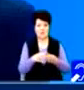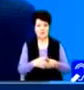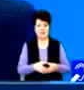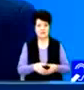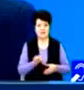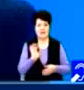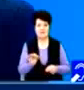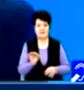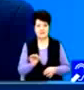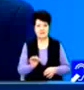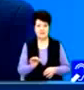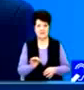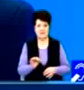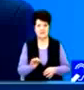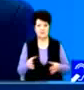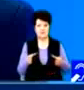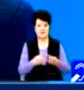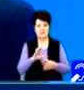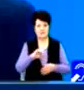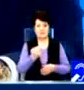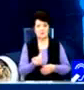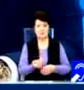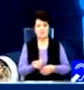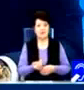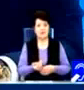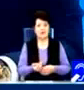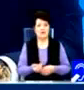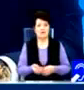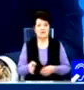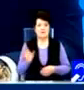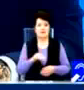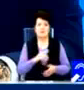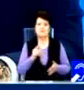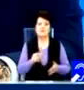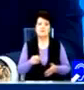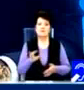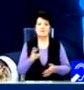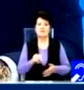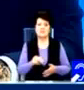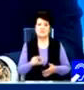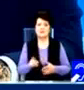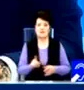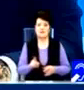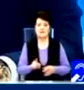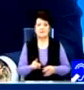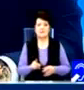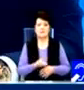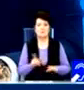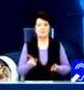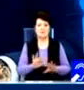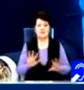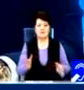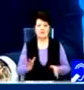evident că sun este apogeul pe Partidului socialiști de acum încolo va fi Trend as descendent ascendent în mod clar nu va